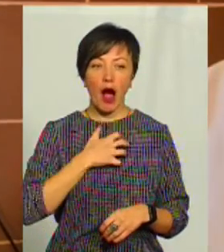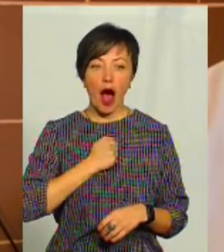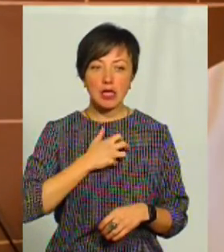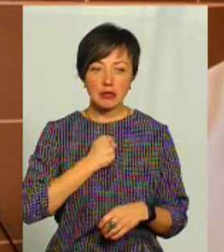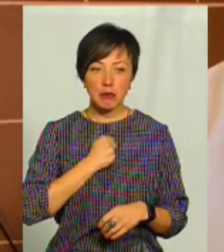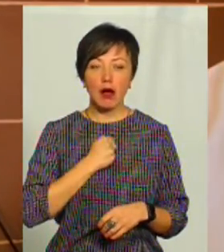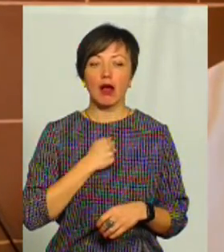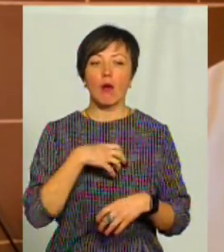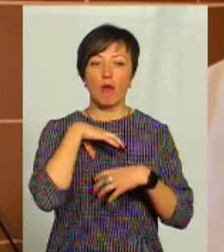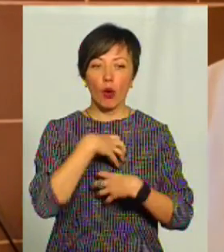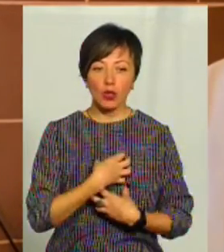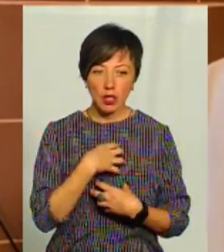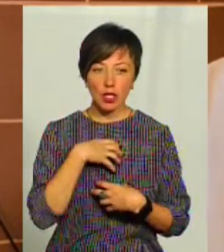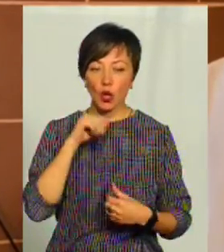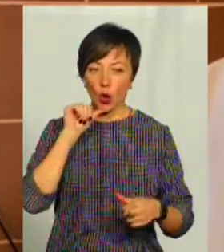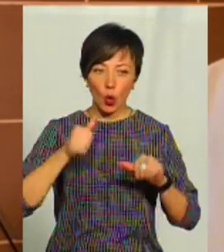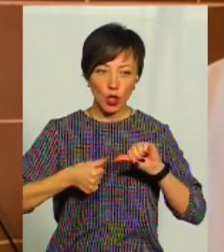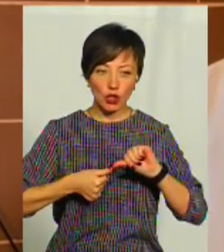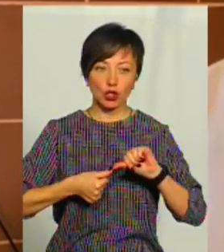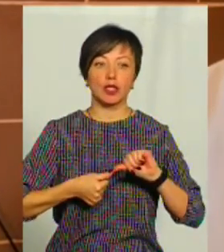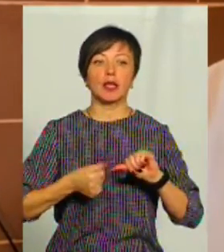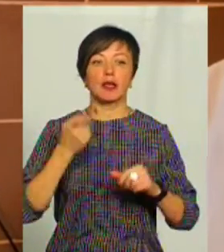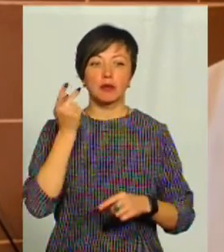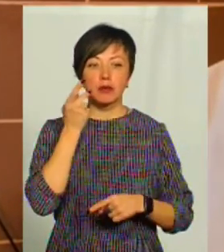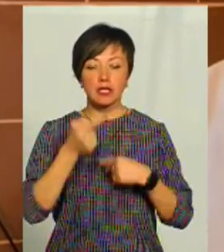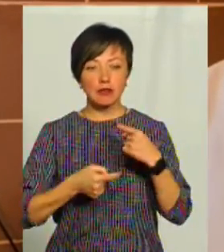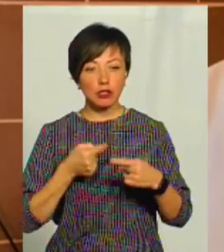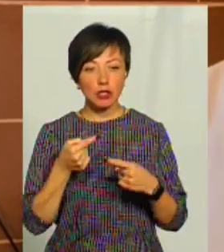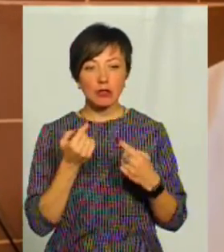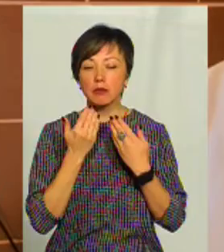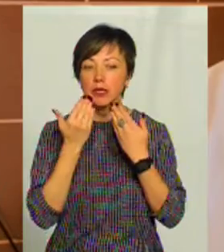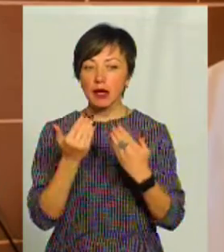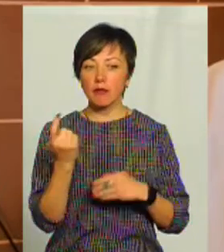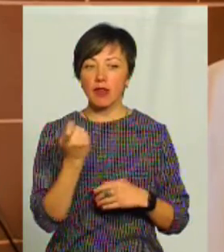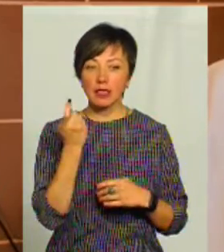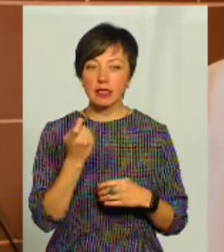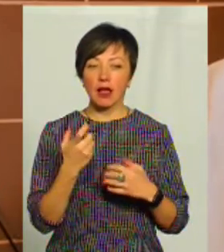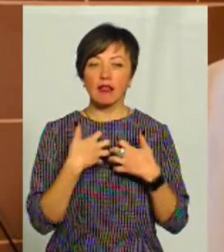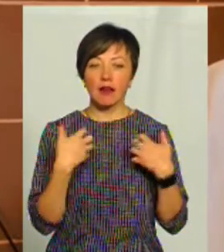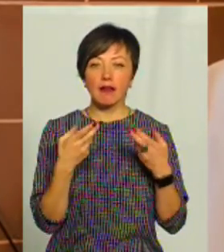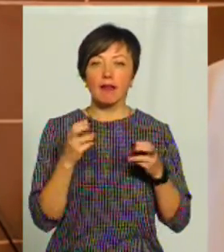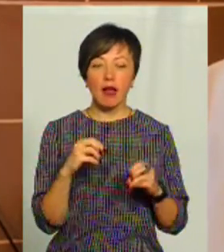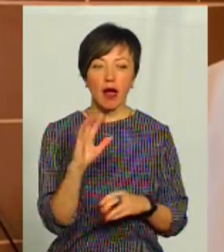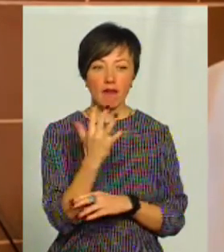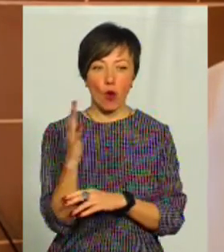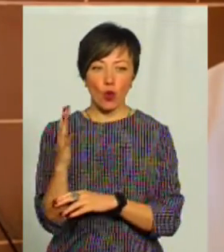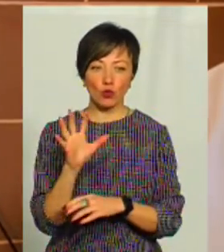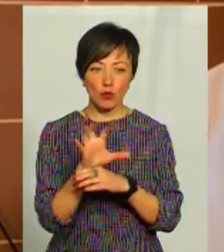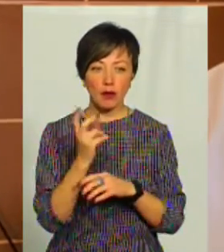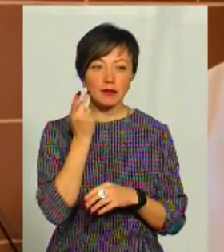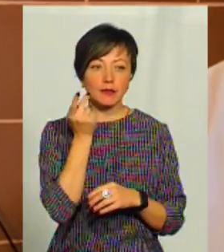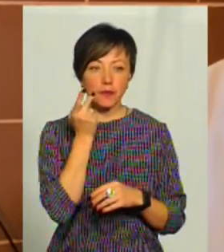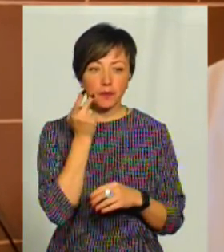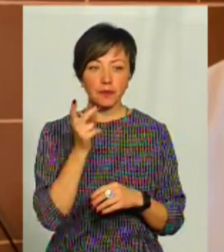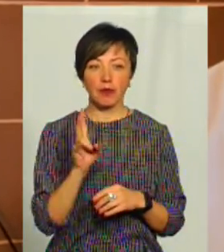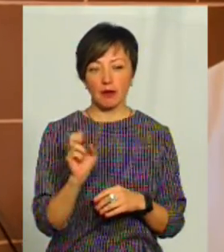астма, бронхіти хронічні, ми завжди питаємо власника тварини, де вони вигулюють собаку. Як правило, вони